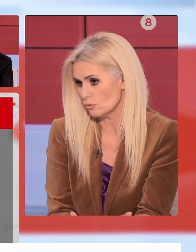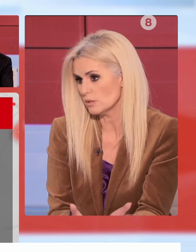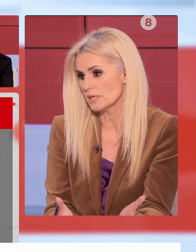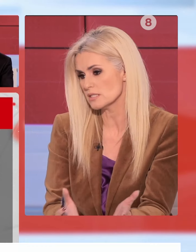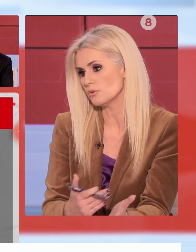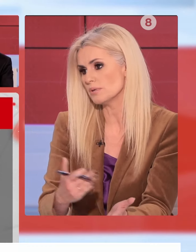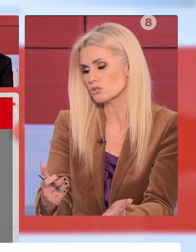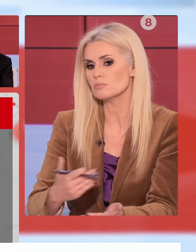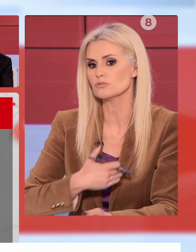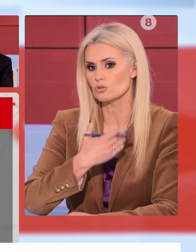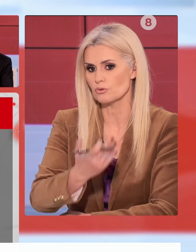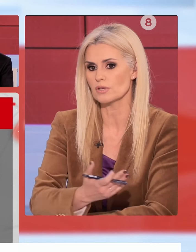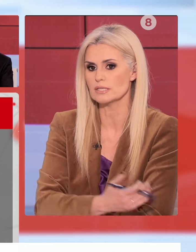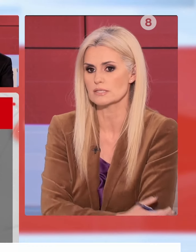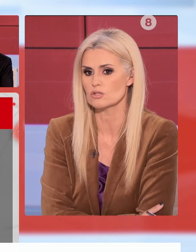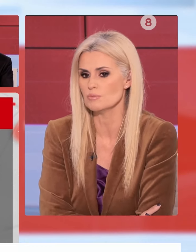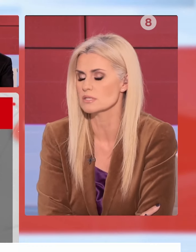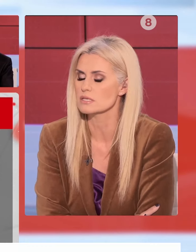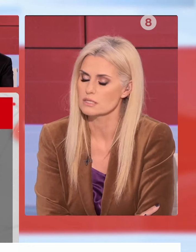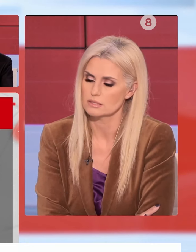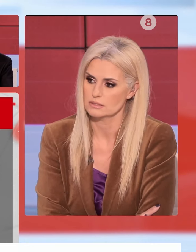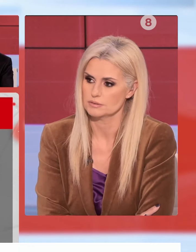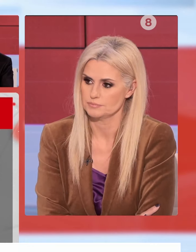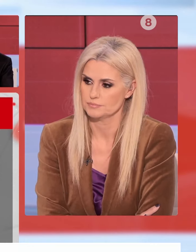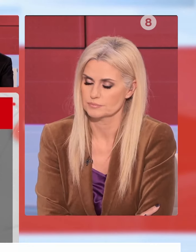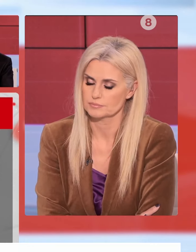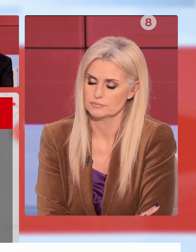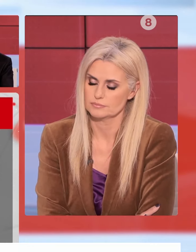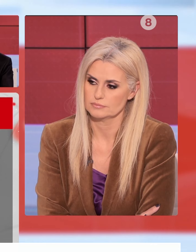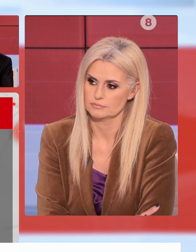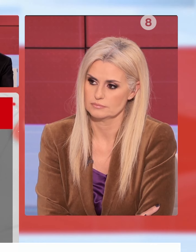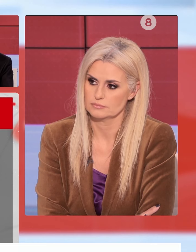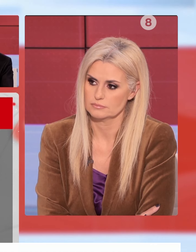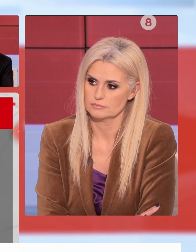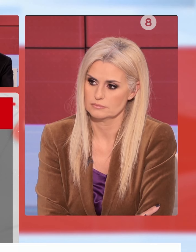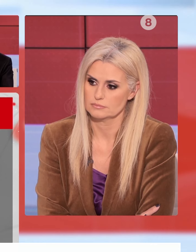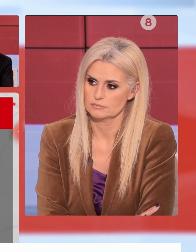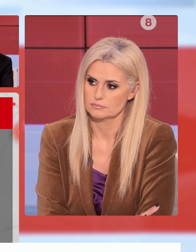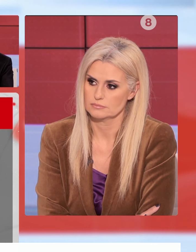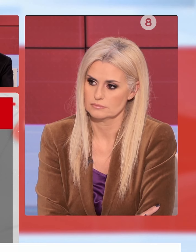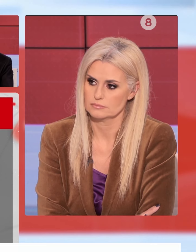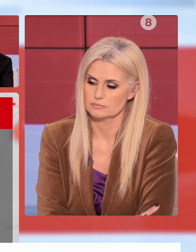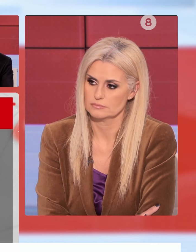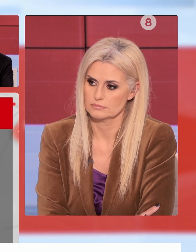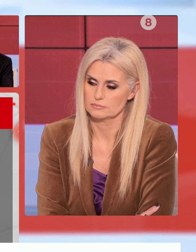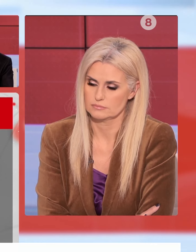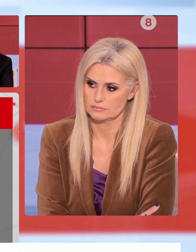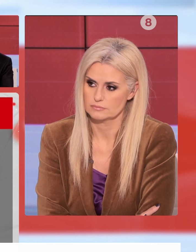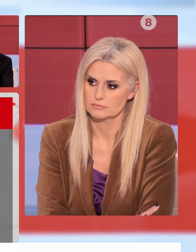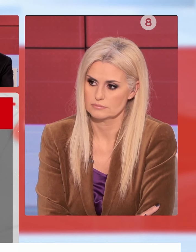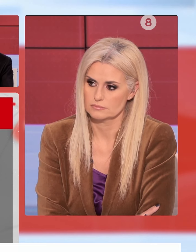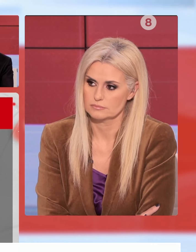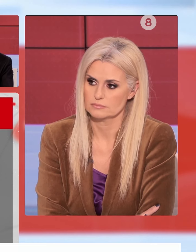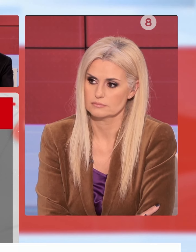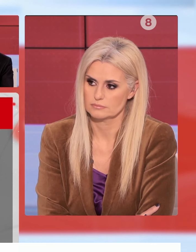να έχουν περάσει πολύ περισσότερο από αυτό το οποίο βγαίνει και ξέρουμε εμείς. Στην πράξη, κυρία Γεροβασίλη, είναι αυτή η οποία τράβηξε το χαλί. Το λέω επειδή ήταν η πρώτη η